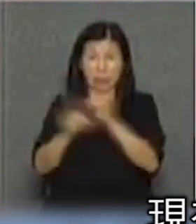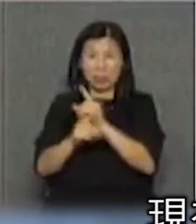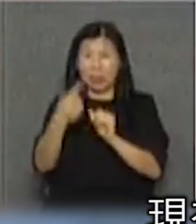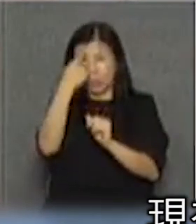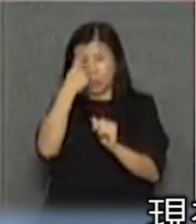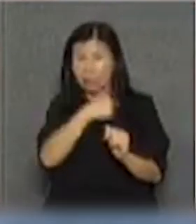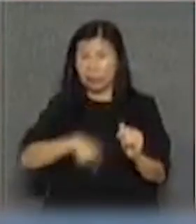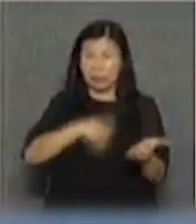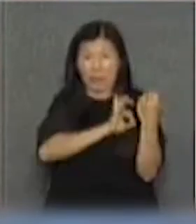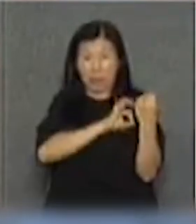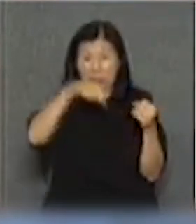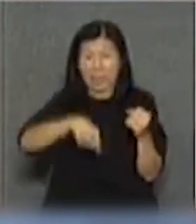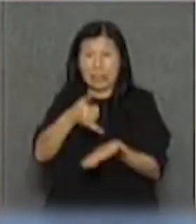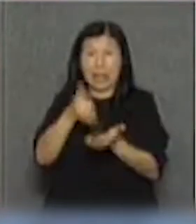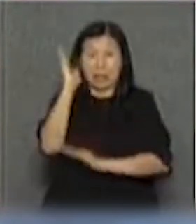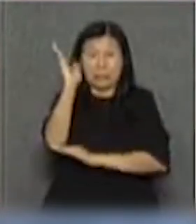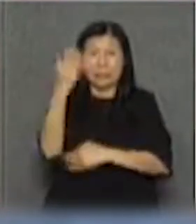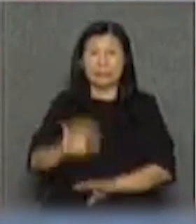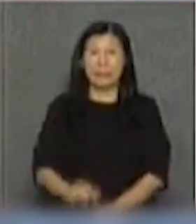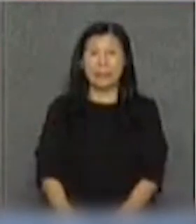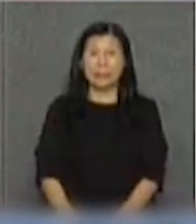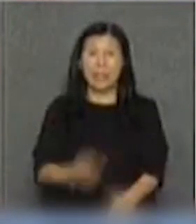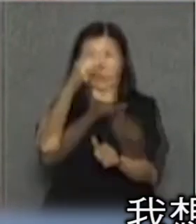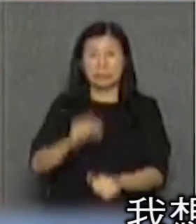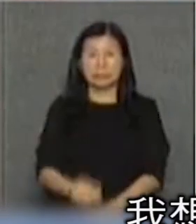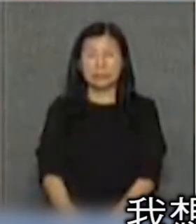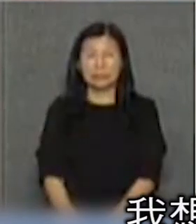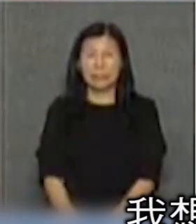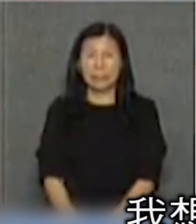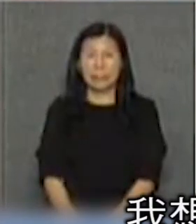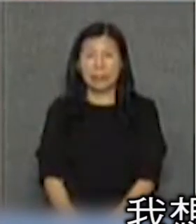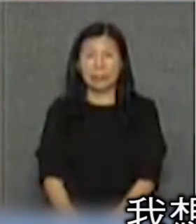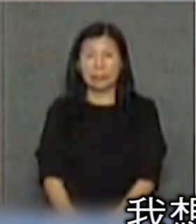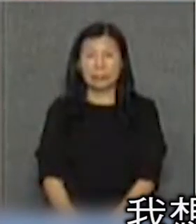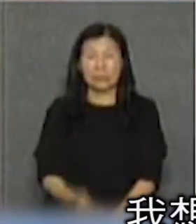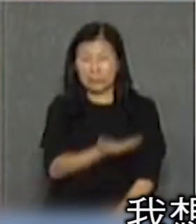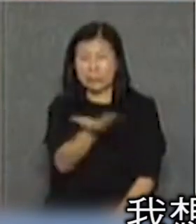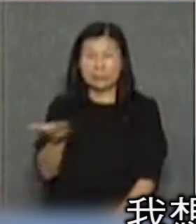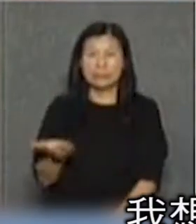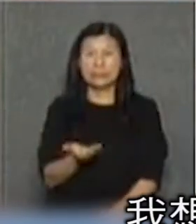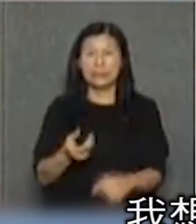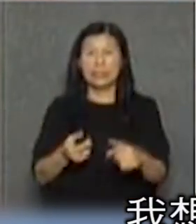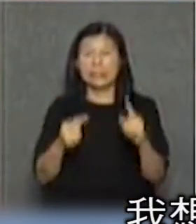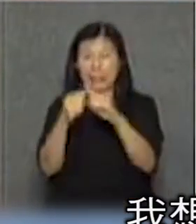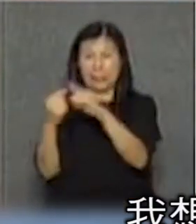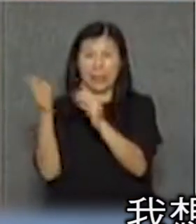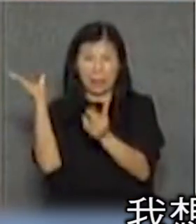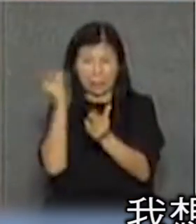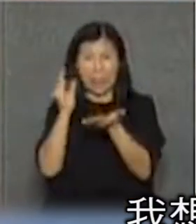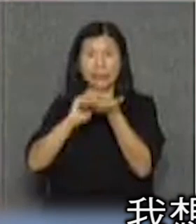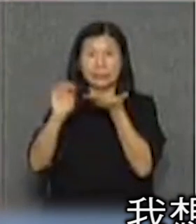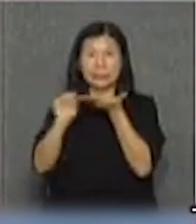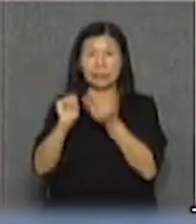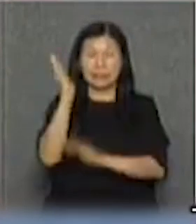在这个台度，头先仲是喺度谴责緊啲警察。我想请大家公众听到我呢段发